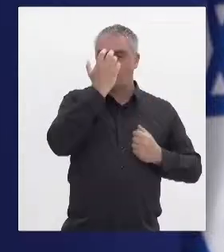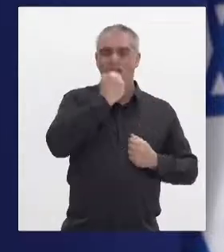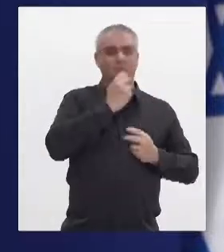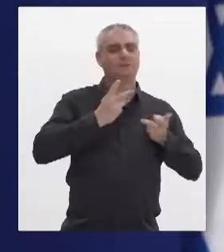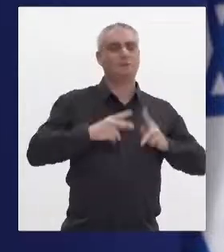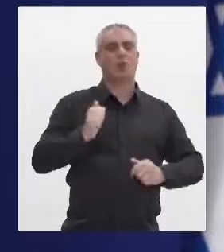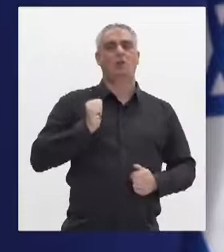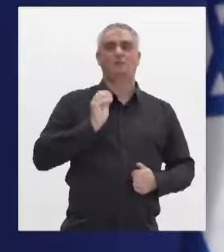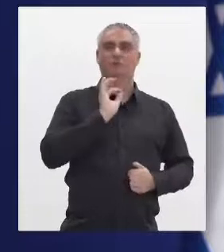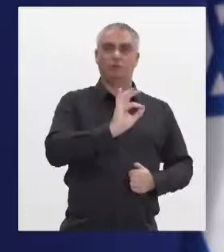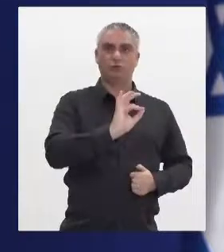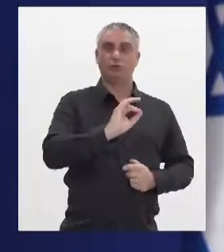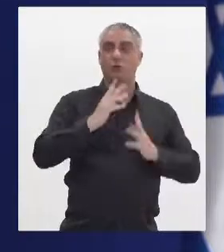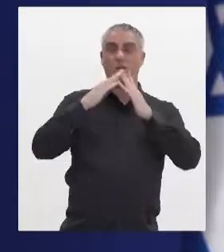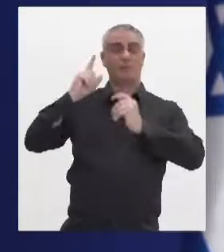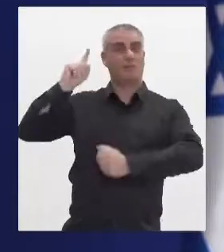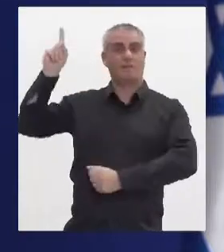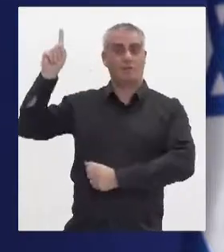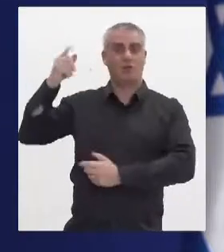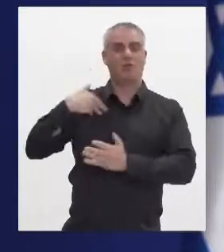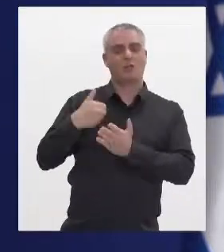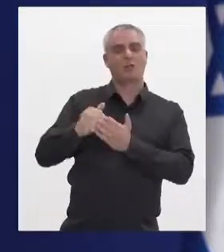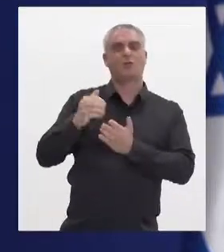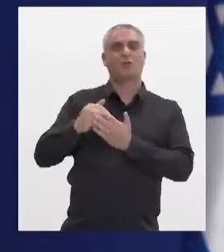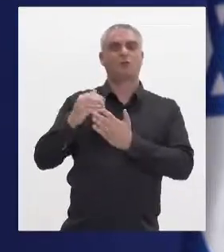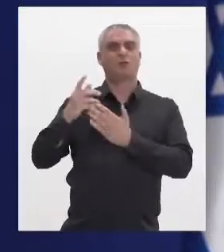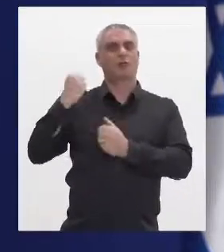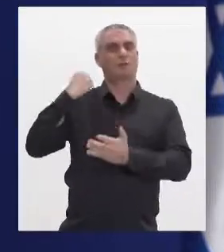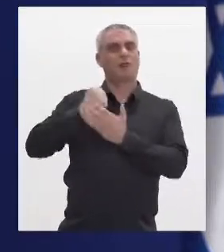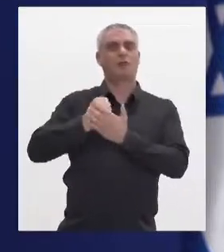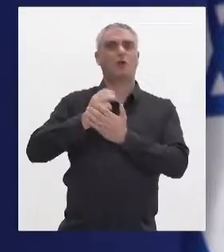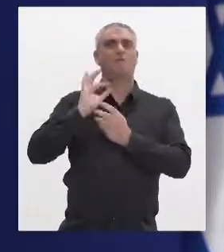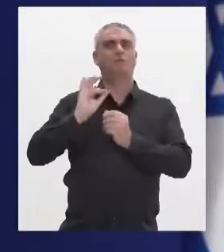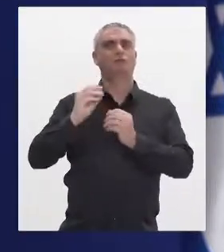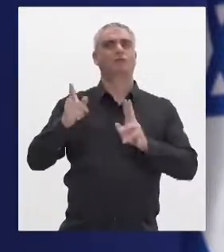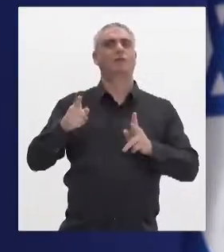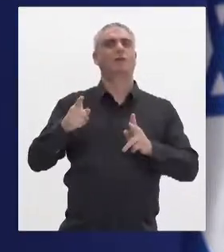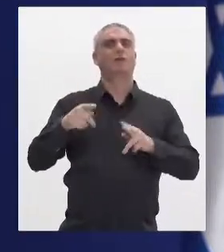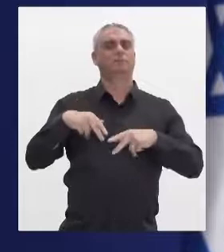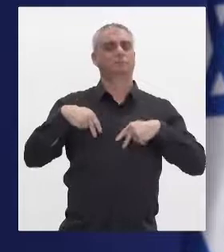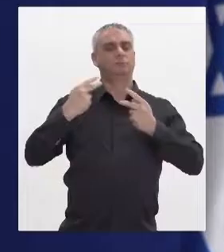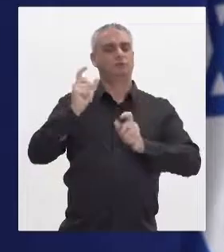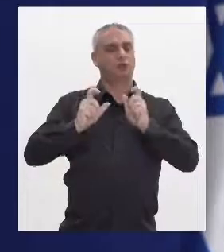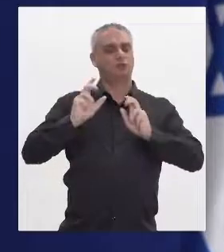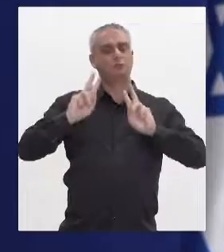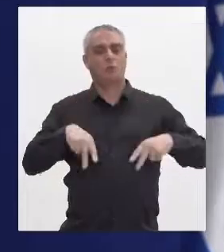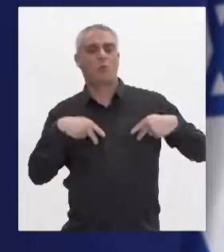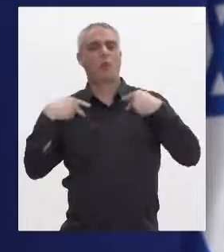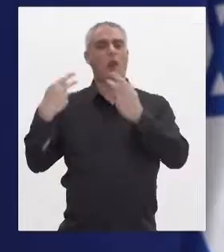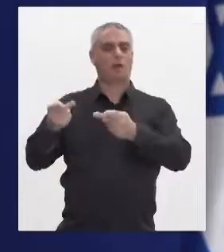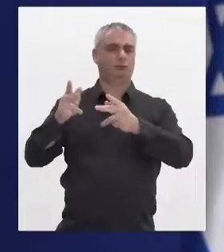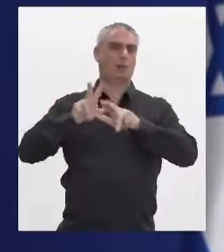הצבאיות בלבנון אנחנו ממשיכים לפעול במטרה להביא למצב ביטחוני בו התושבים יכולים לחזור